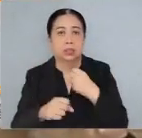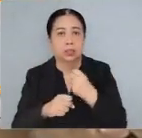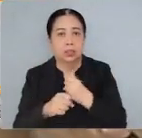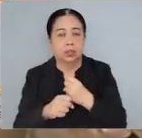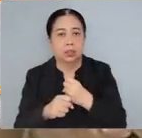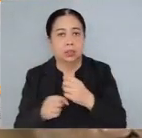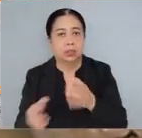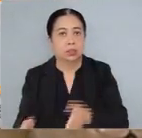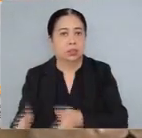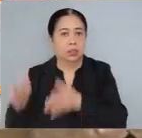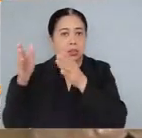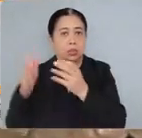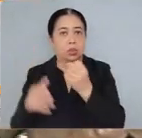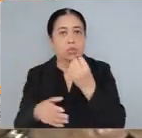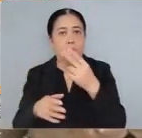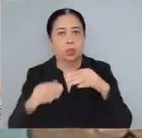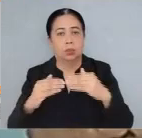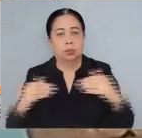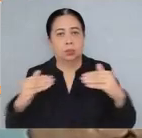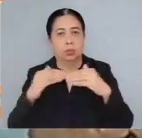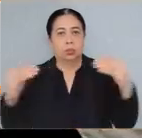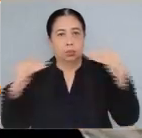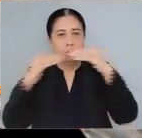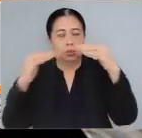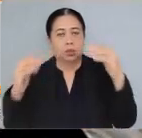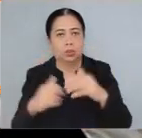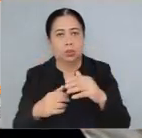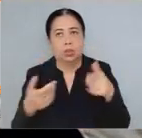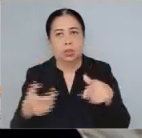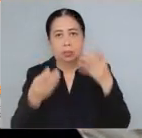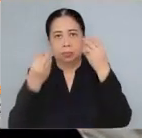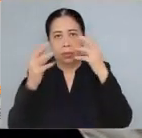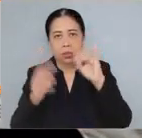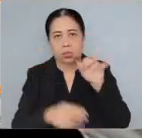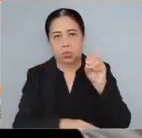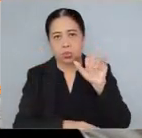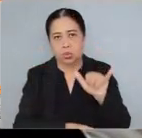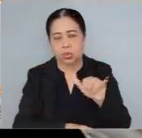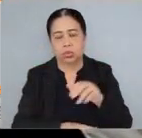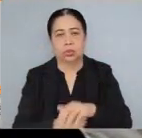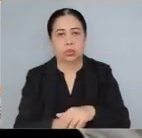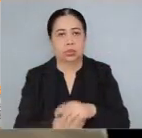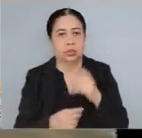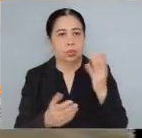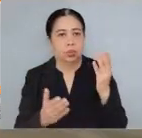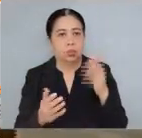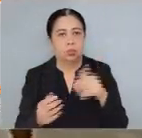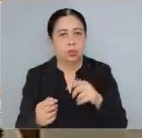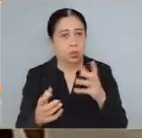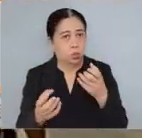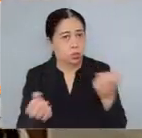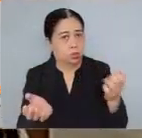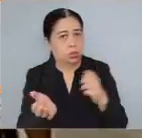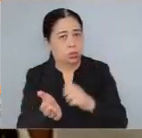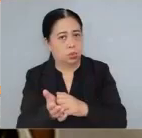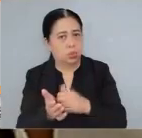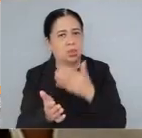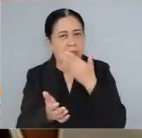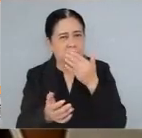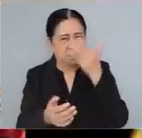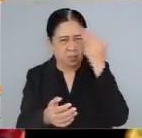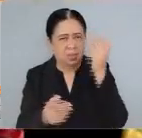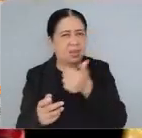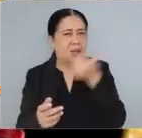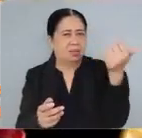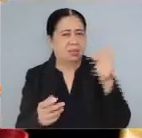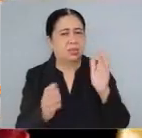Tatayo rito ng 12-story, 18-story si Mayor Joy. Payo pa ni Escolano sa mga naghahabol mag-enroll, baka pwede sa ibang